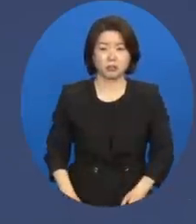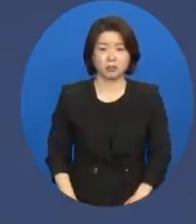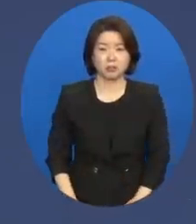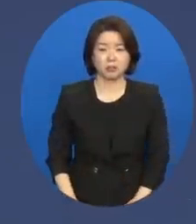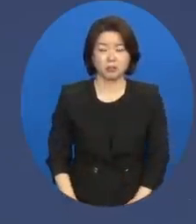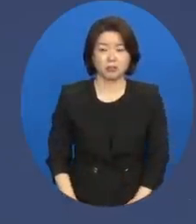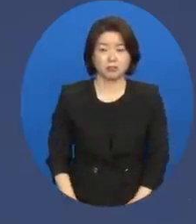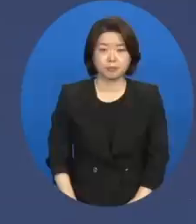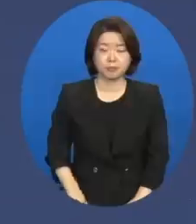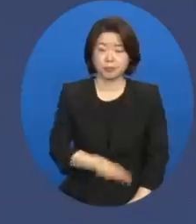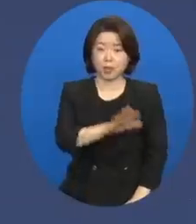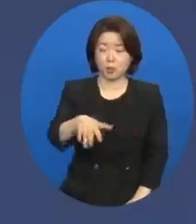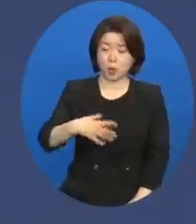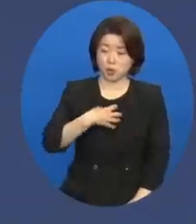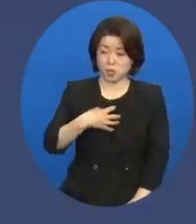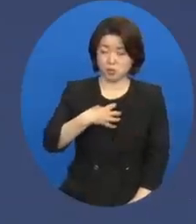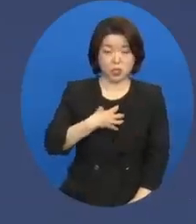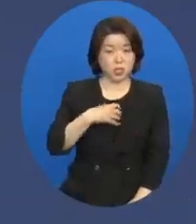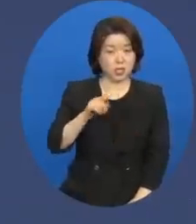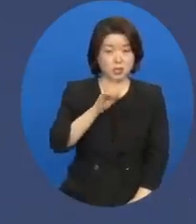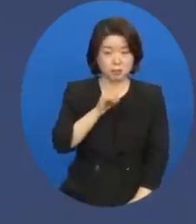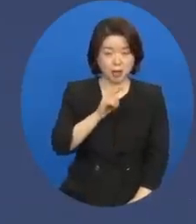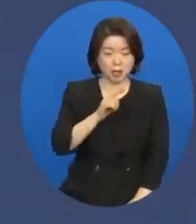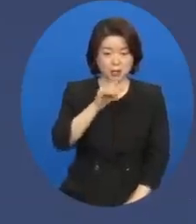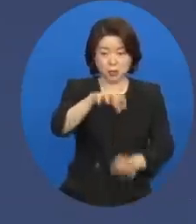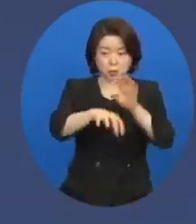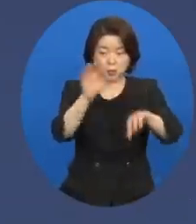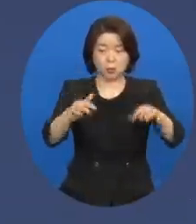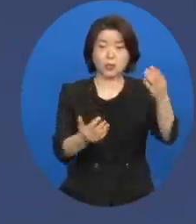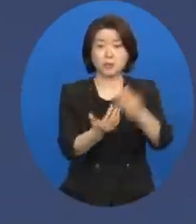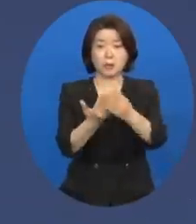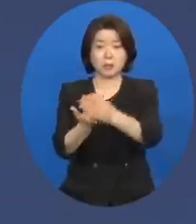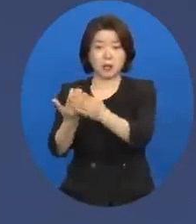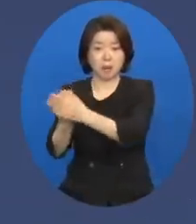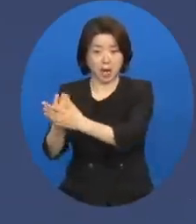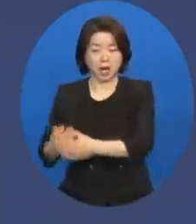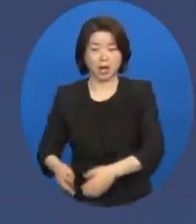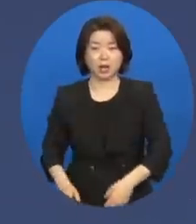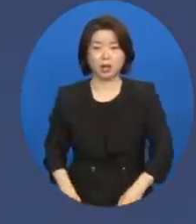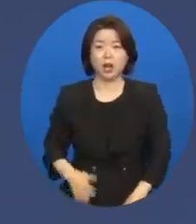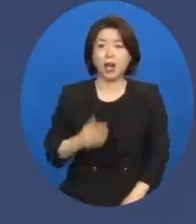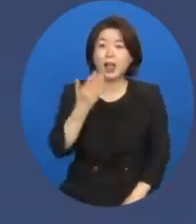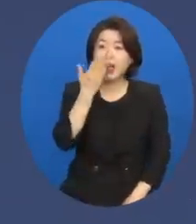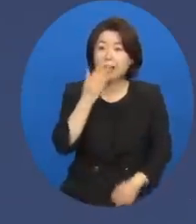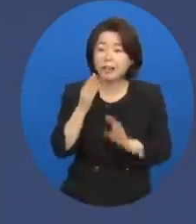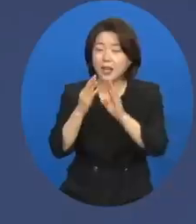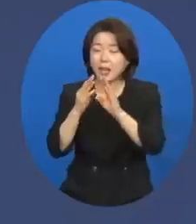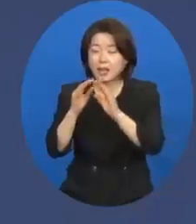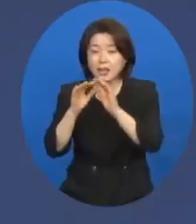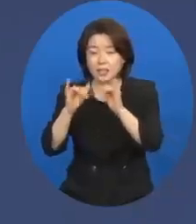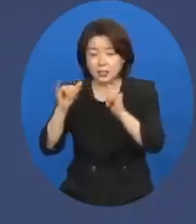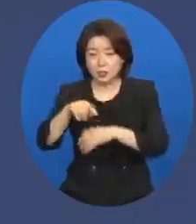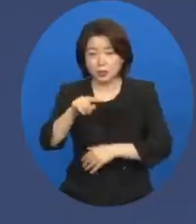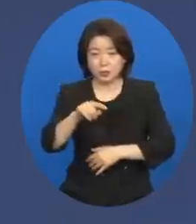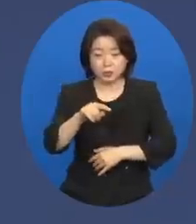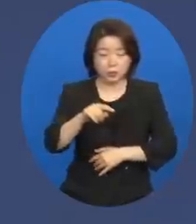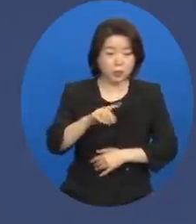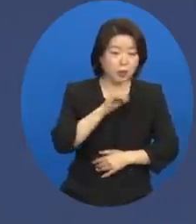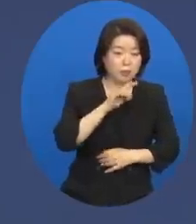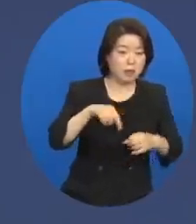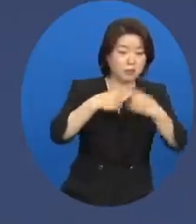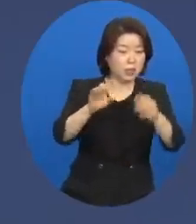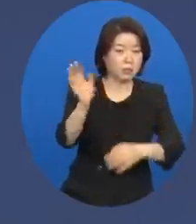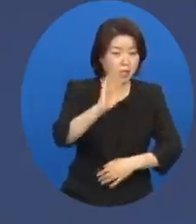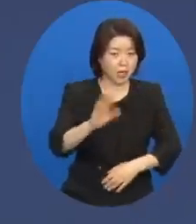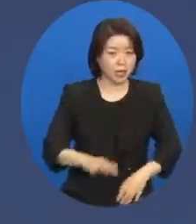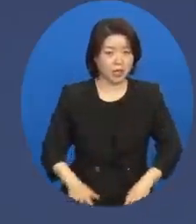정말 위기 하는 얘기가 곳곳에서 나오기 시작했어요. 가나안 성도 안 나가, 거꾸로 언어유희죠.